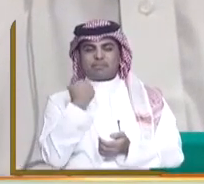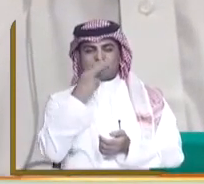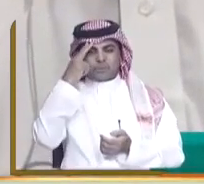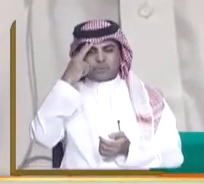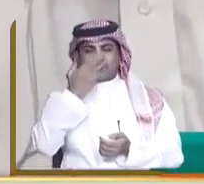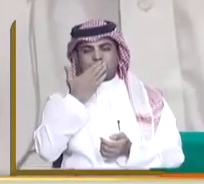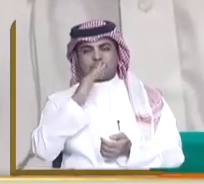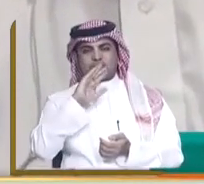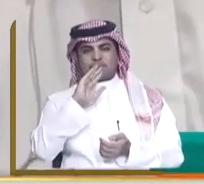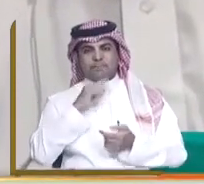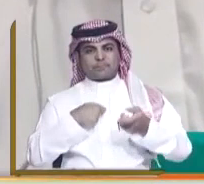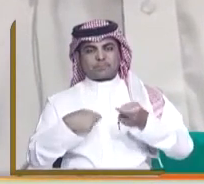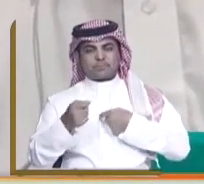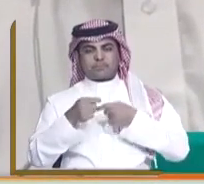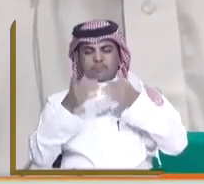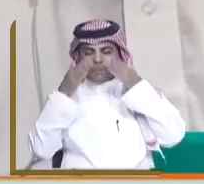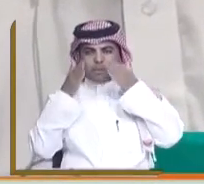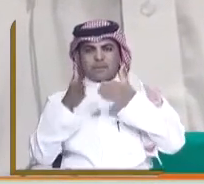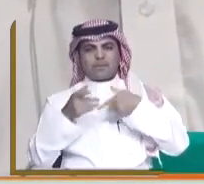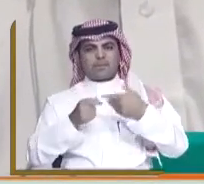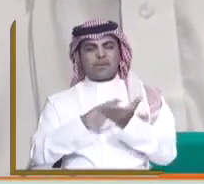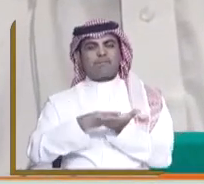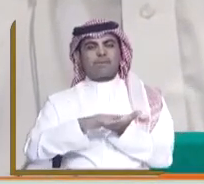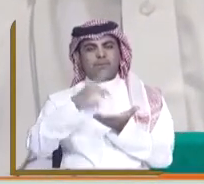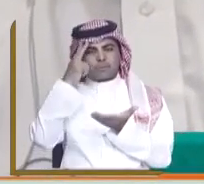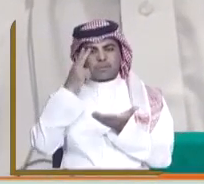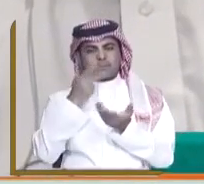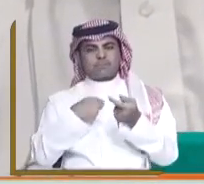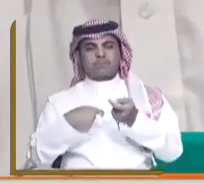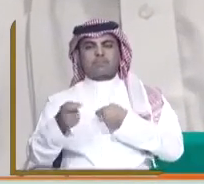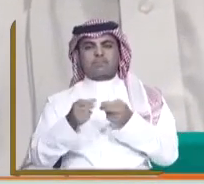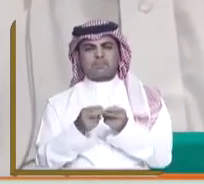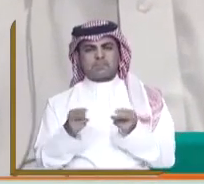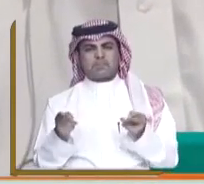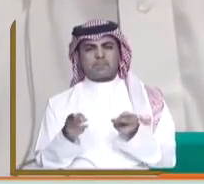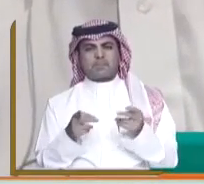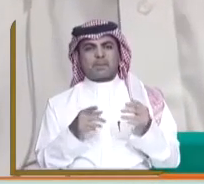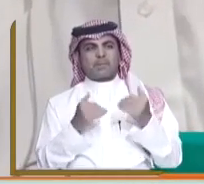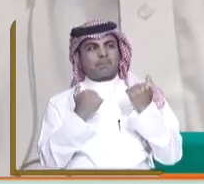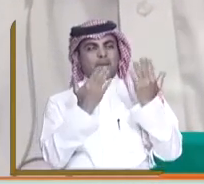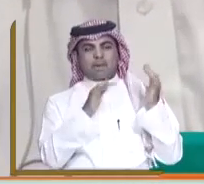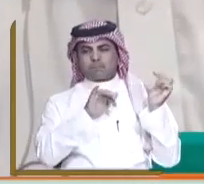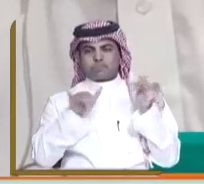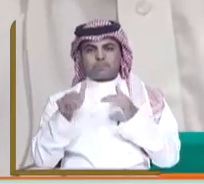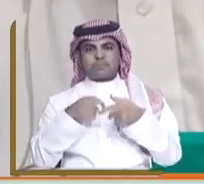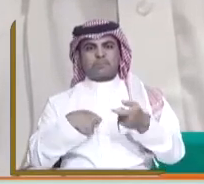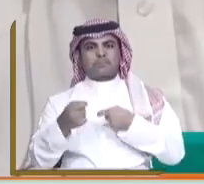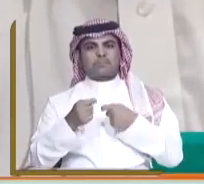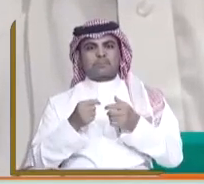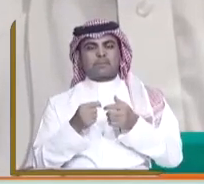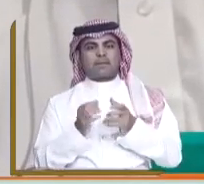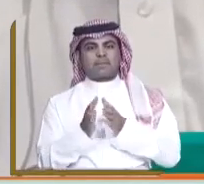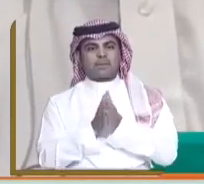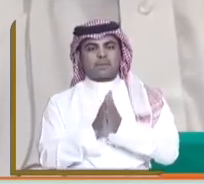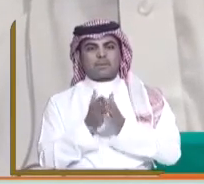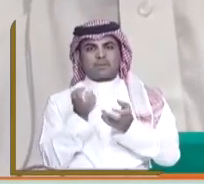استطاعت حقيقه ان تسخر استثماراتها بشكل يعني لافت للمستثمر الاجنبي فاطلقت العديد من